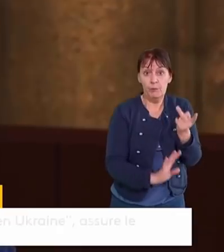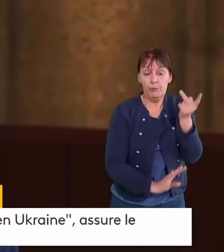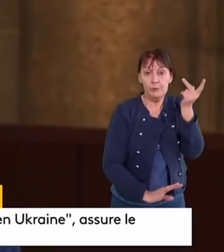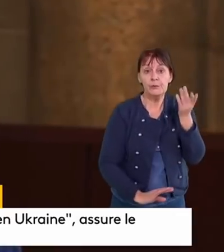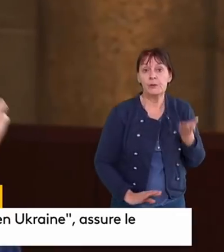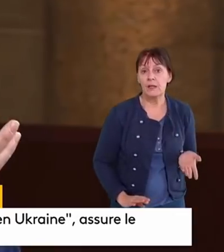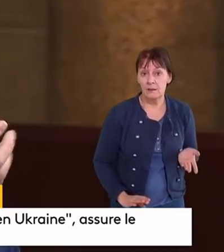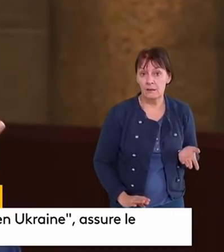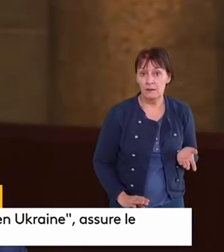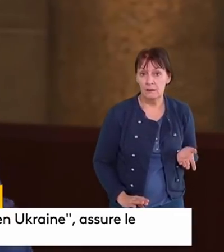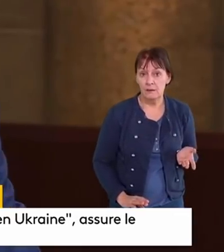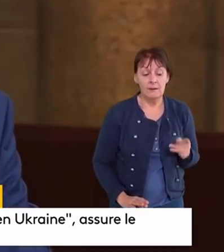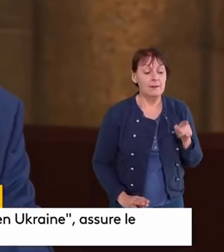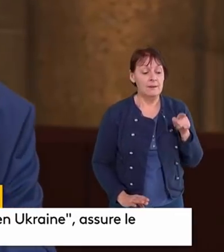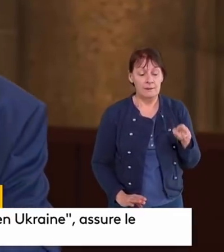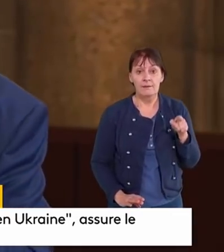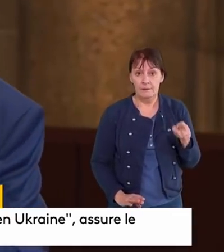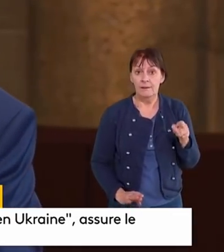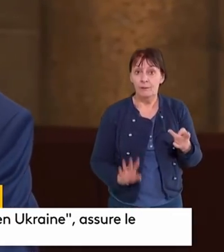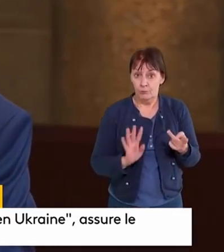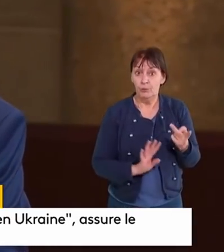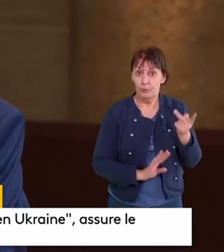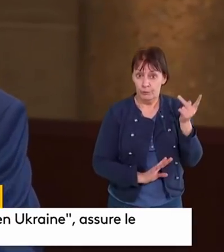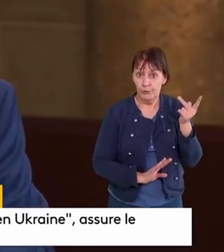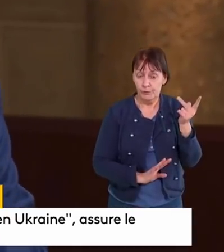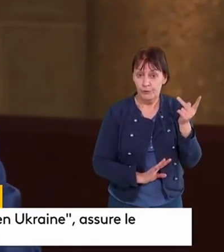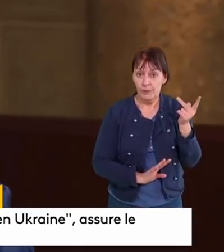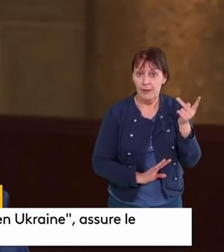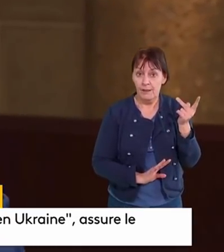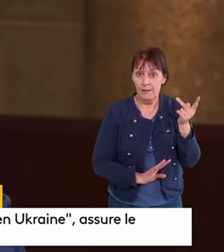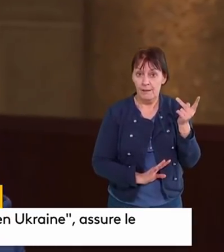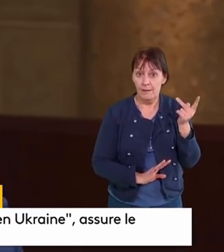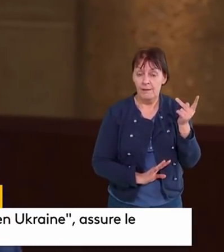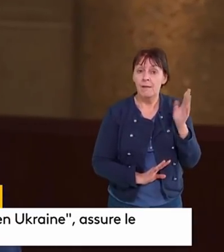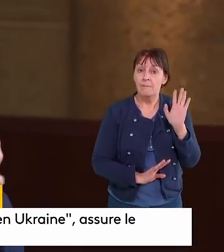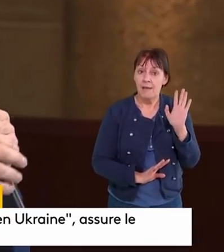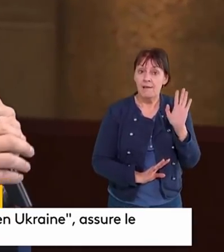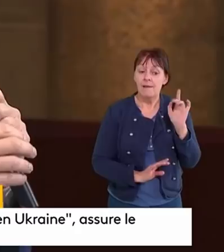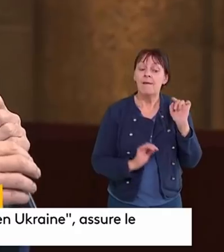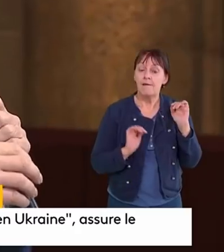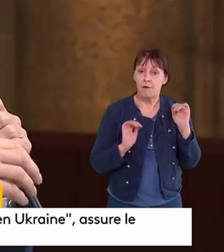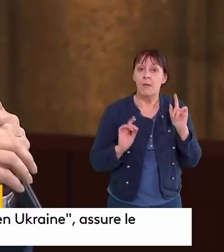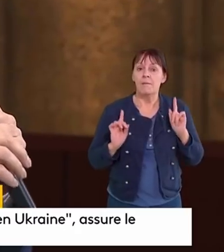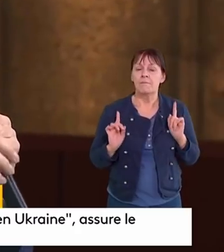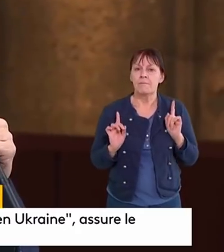en produire plus, même si, et je le dis aussi, nous ferons en sorte